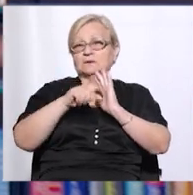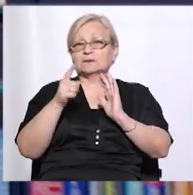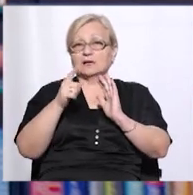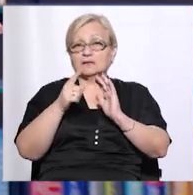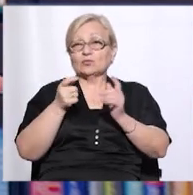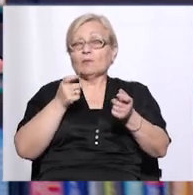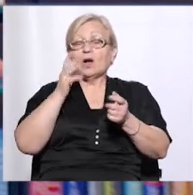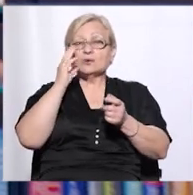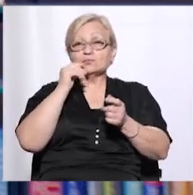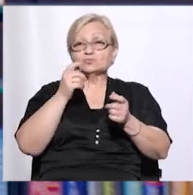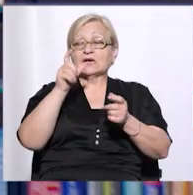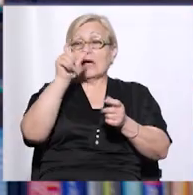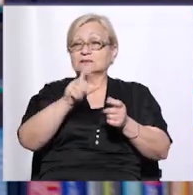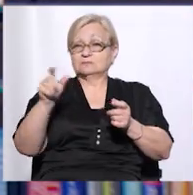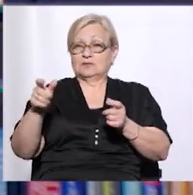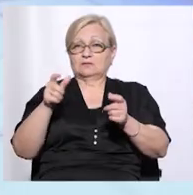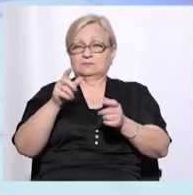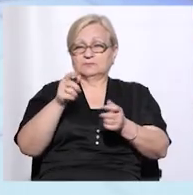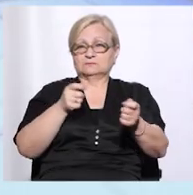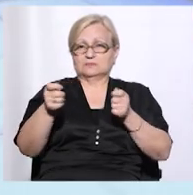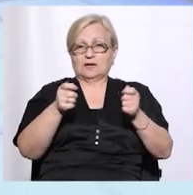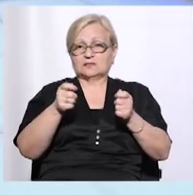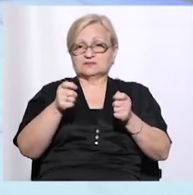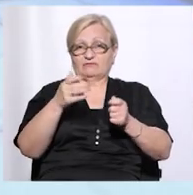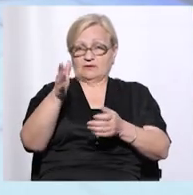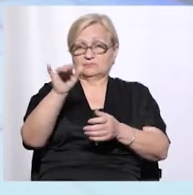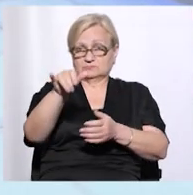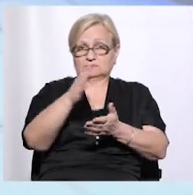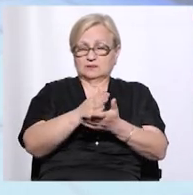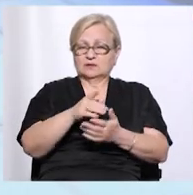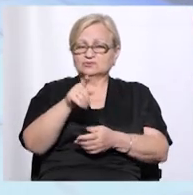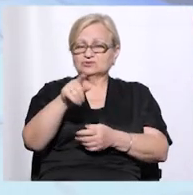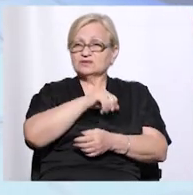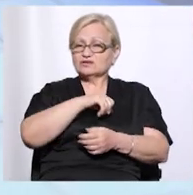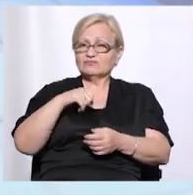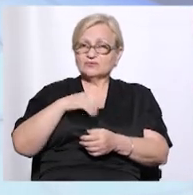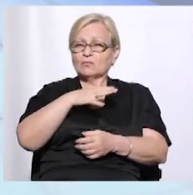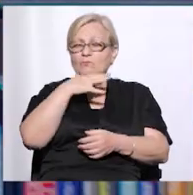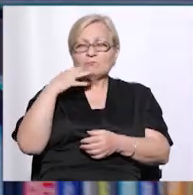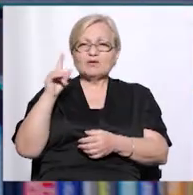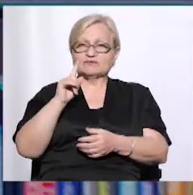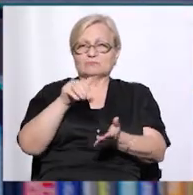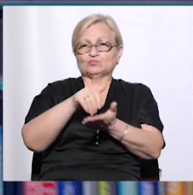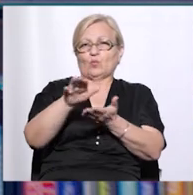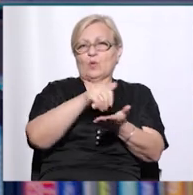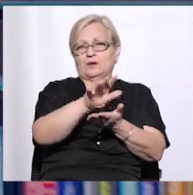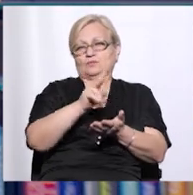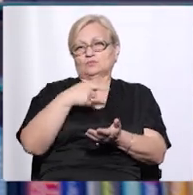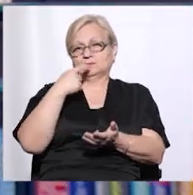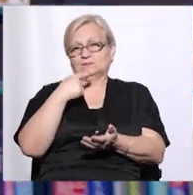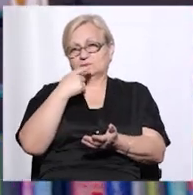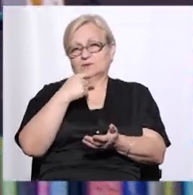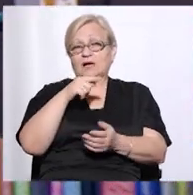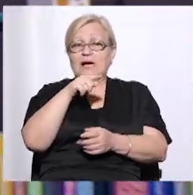ადამიანთა მართვის სადავეს იღებ, ძალიან ბევრ რაღაცაზე გიწევს უარის თქმა. და აი, როდესაც ვასილ ბარნოვის ამ